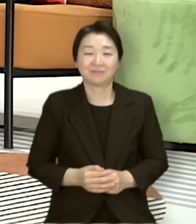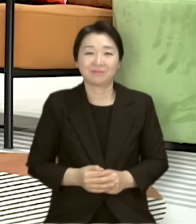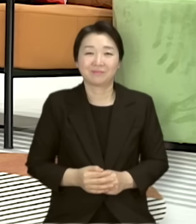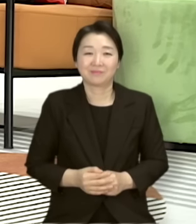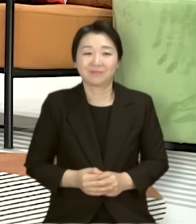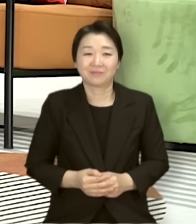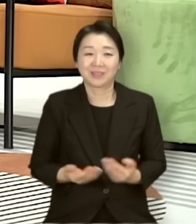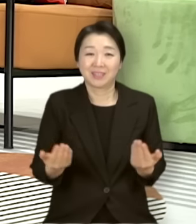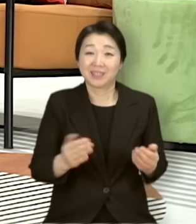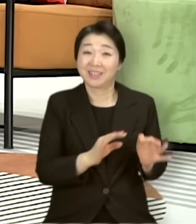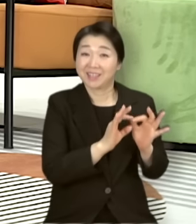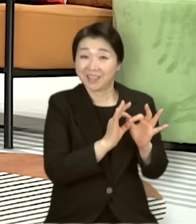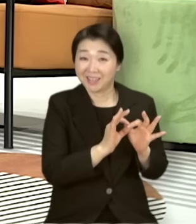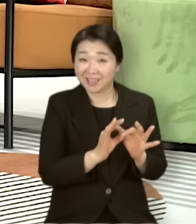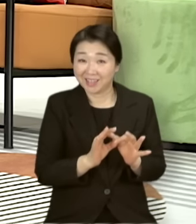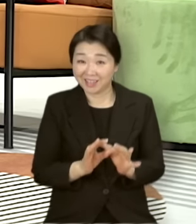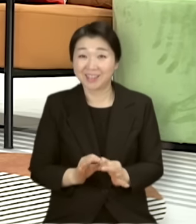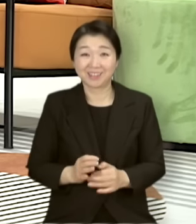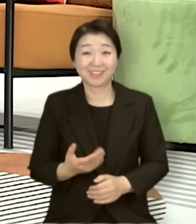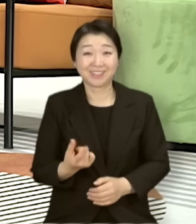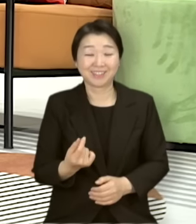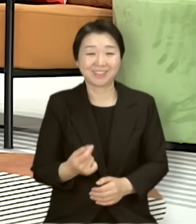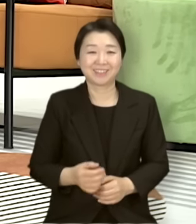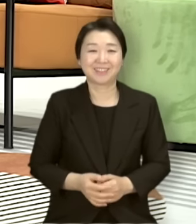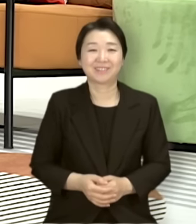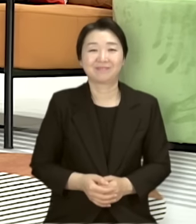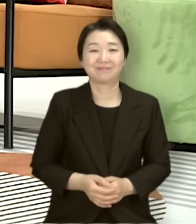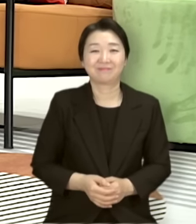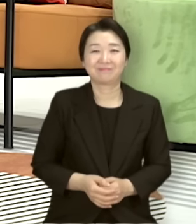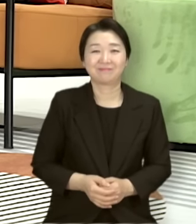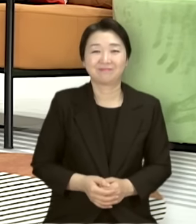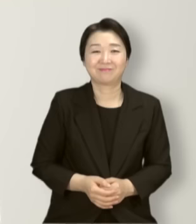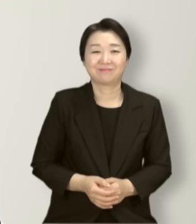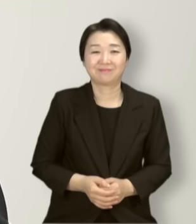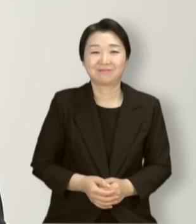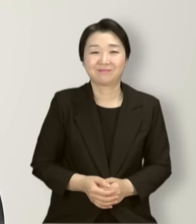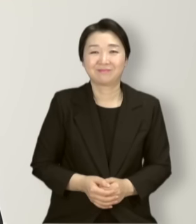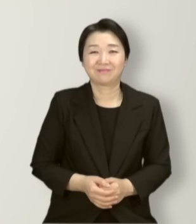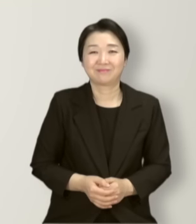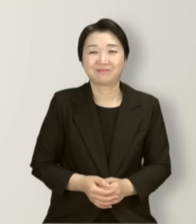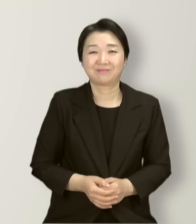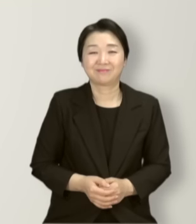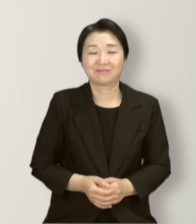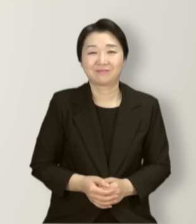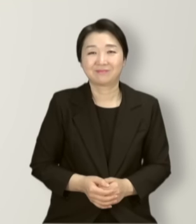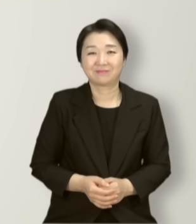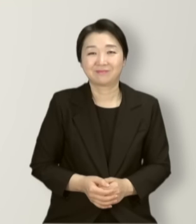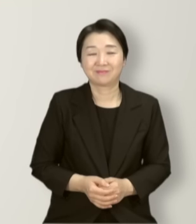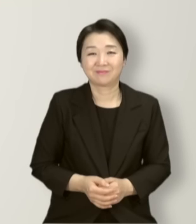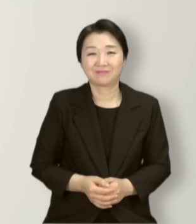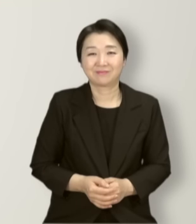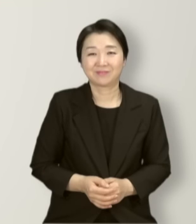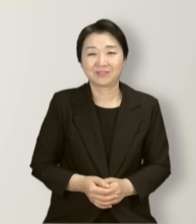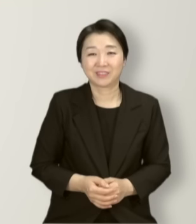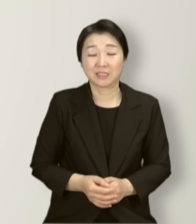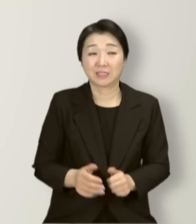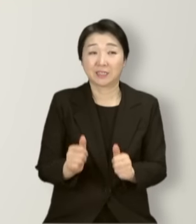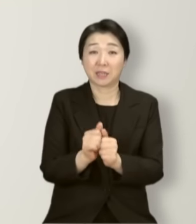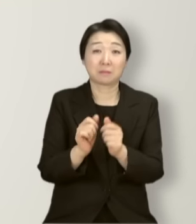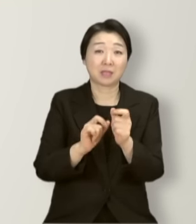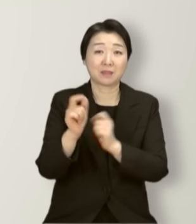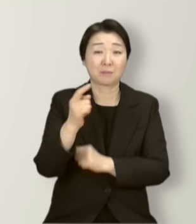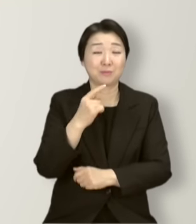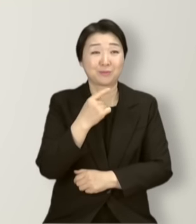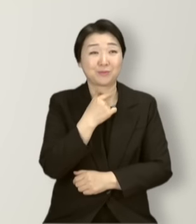끊임없이 일을 주시네요. 예, 감사하지요. 예. 예, 모두의 그 모든 남자의 로망인데요.